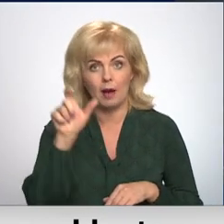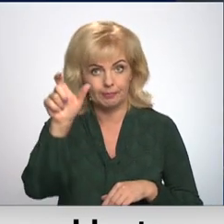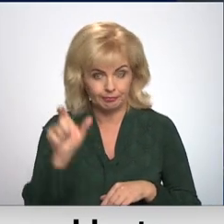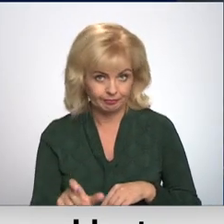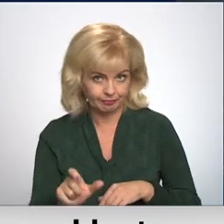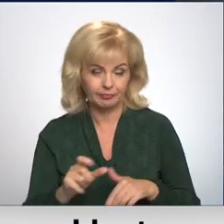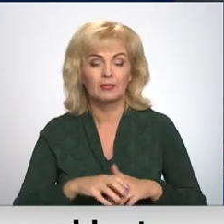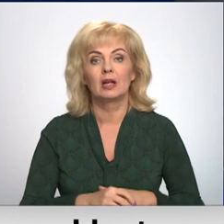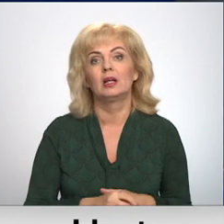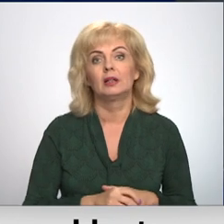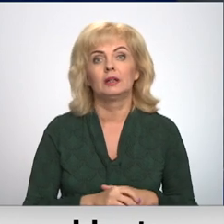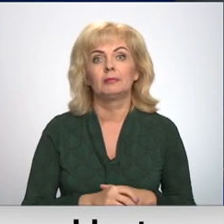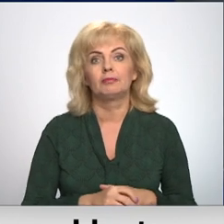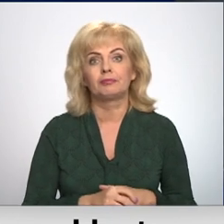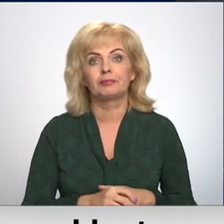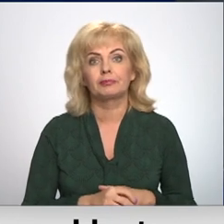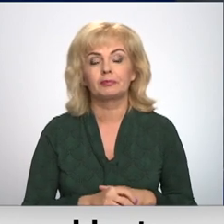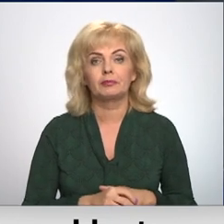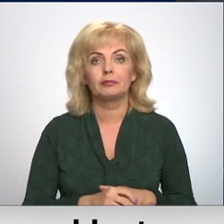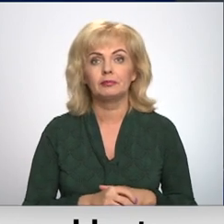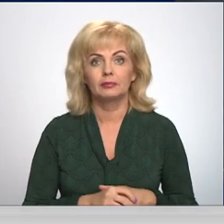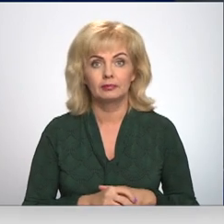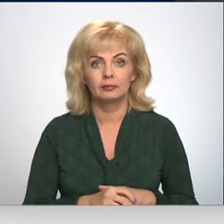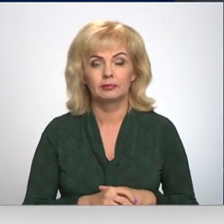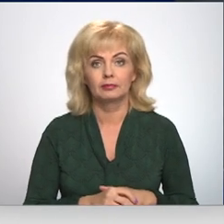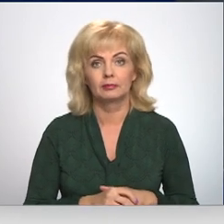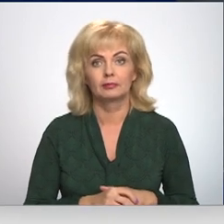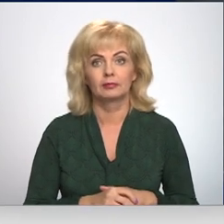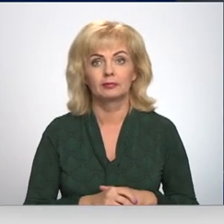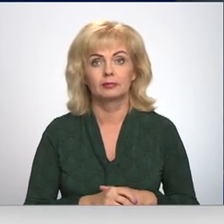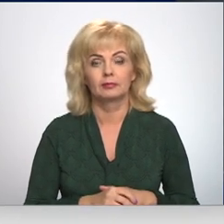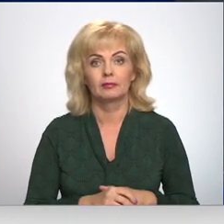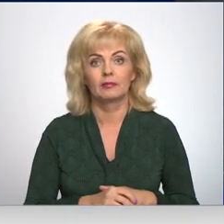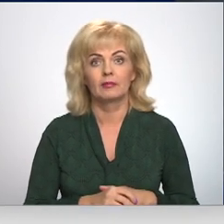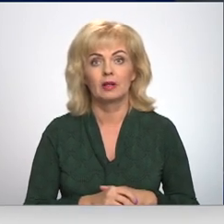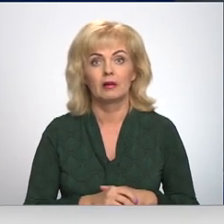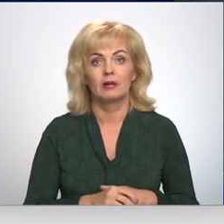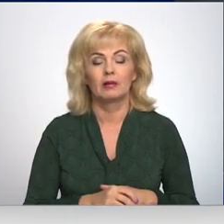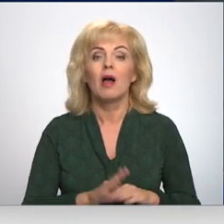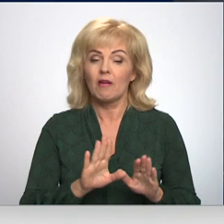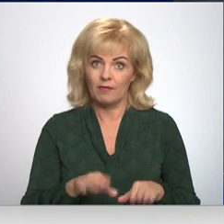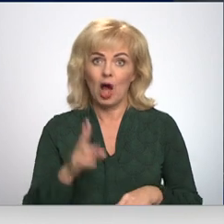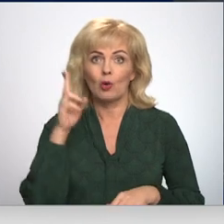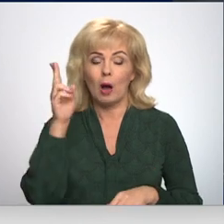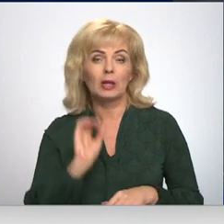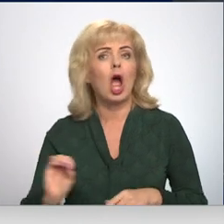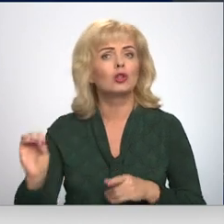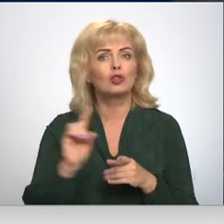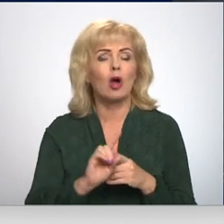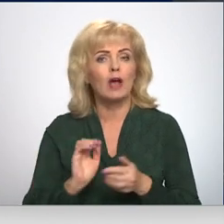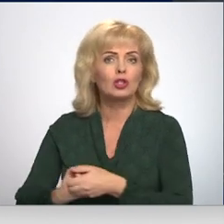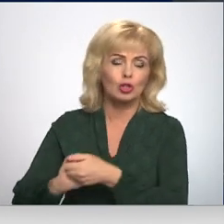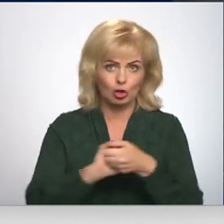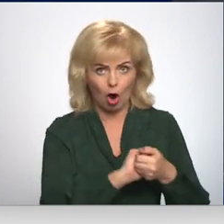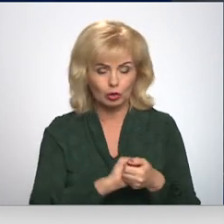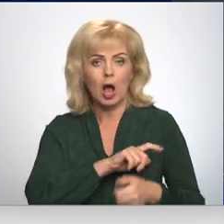I want to assure you here of the EU's full solidarity with Es varu jums apliecināt Eiropas Savienības